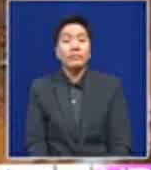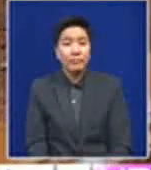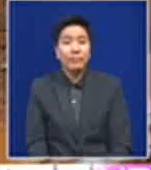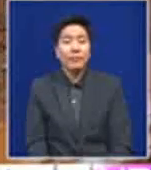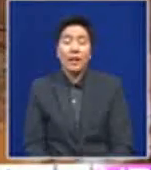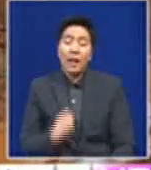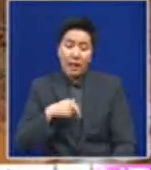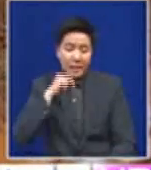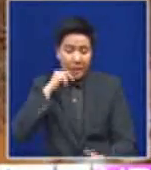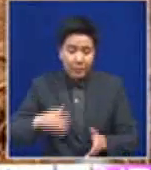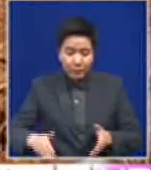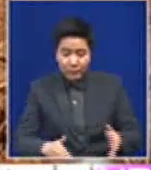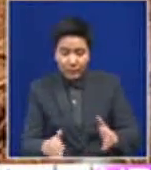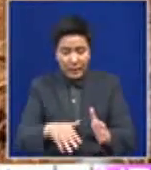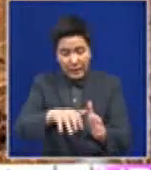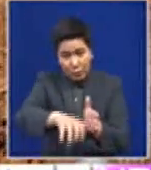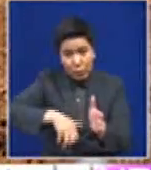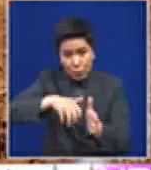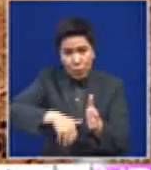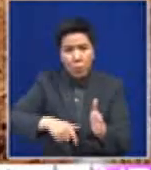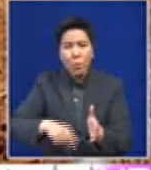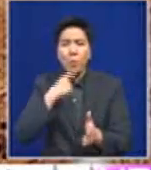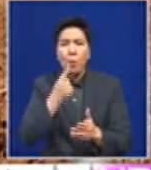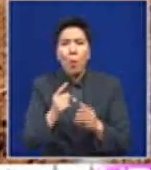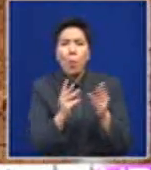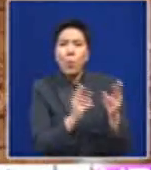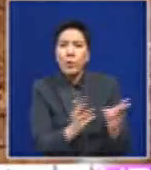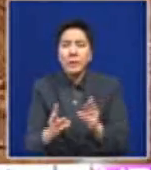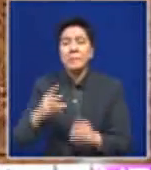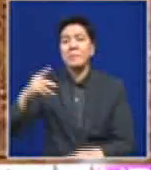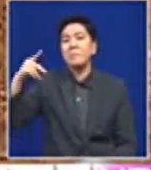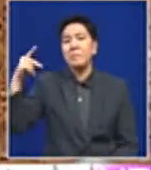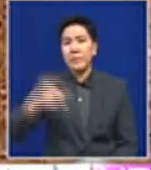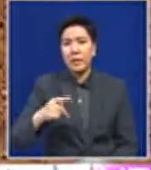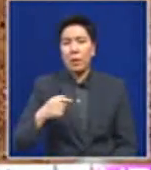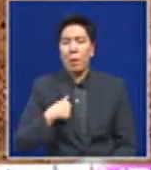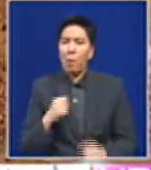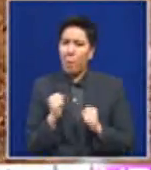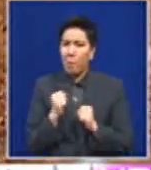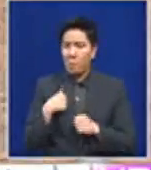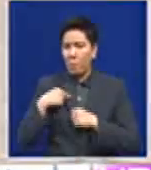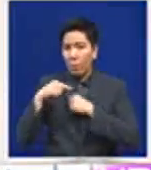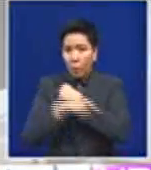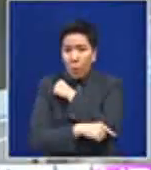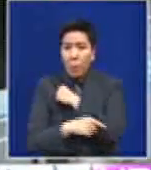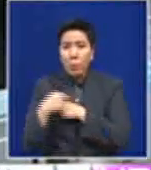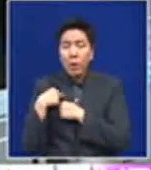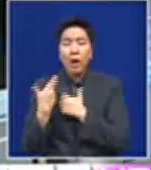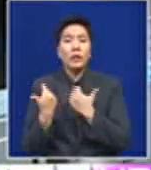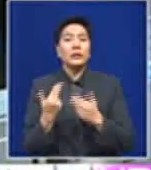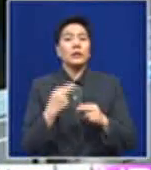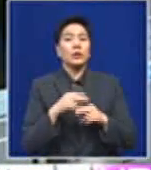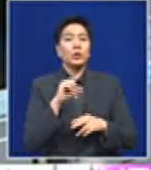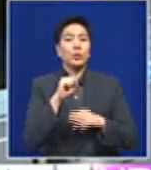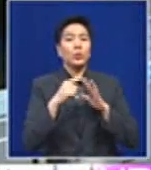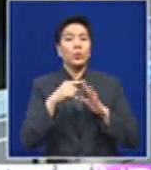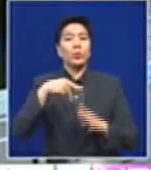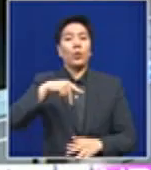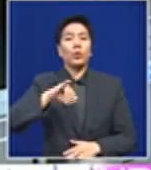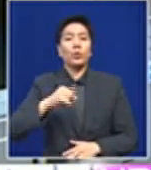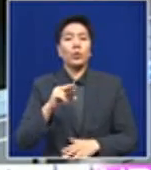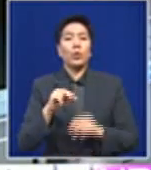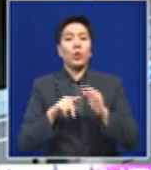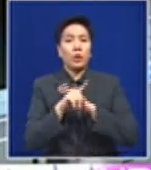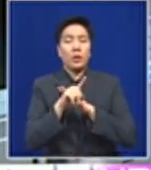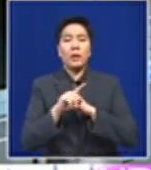ขุดลอกคูคลองซึ่งเป็นกระแสว่ามีการใช้วิธีพิเศษและอาจเกิดการประพฤติมิชอบขึ้นนั้นนายสุพจน์โตวิจักชัยกุลอธิบ